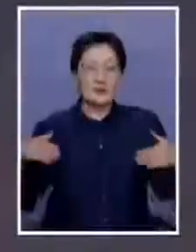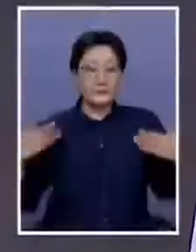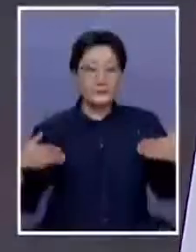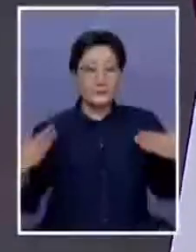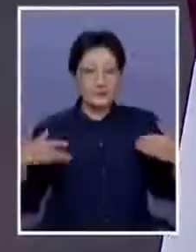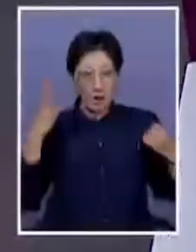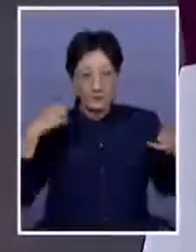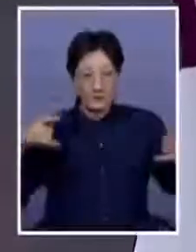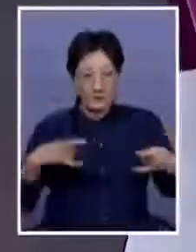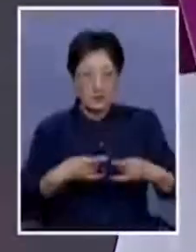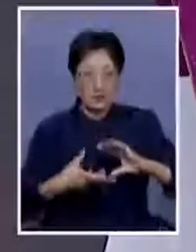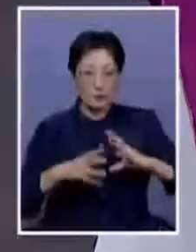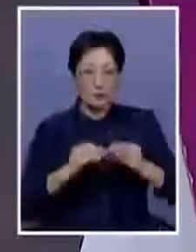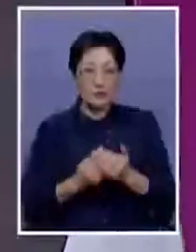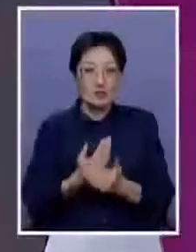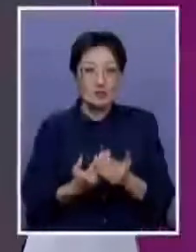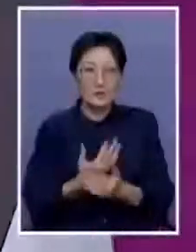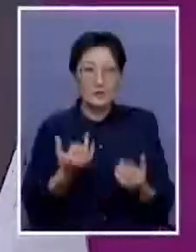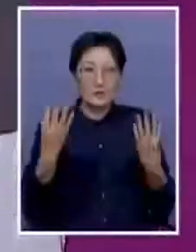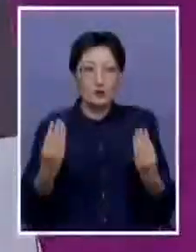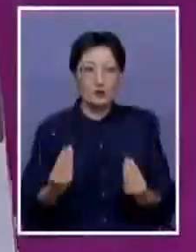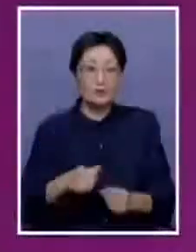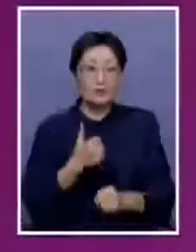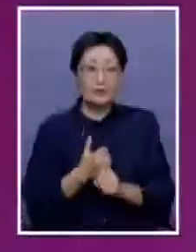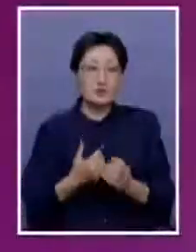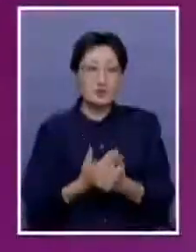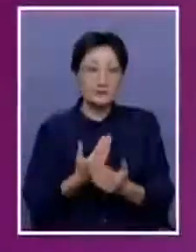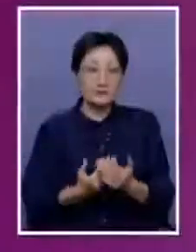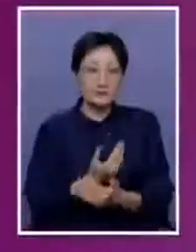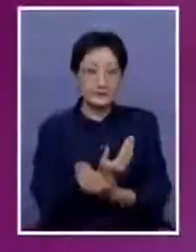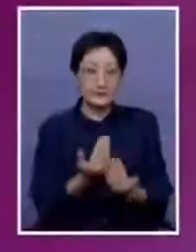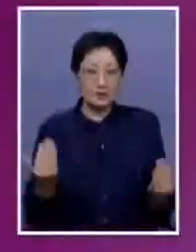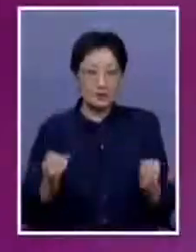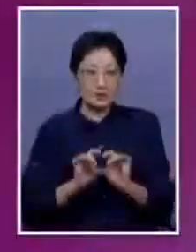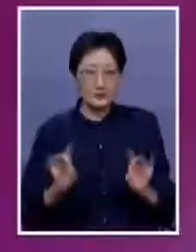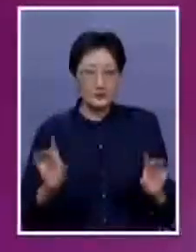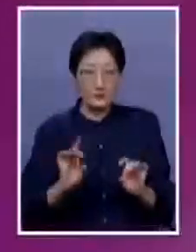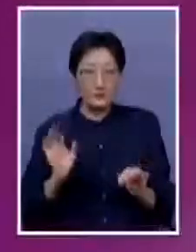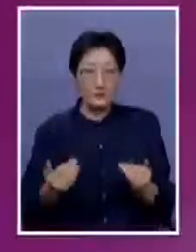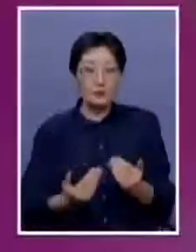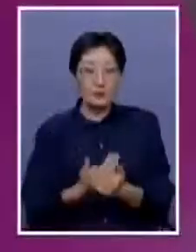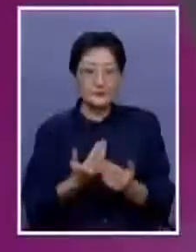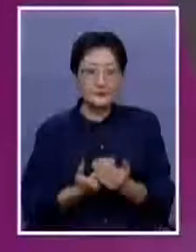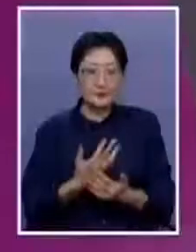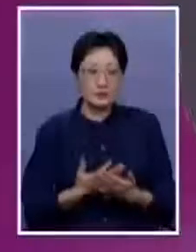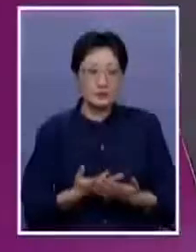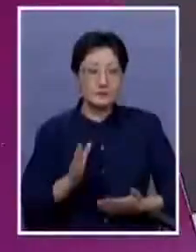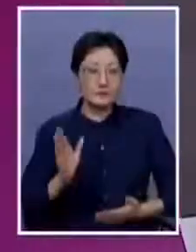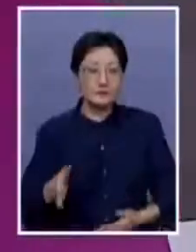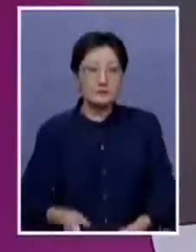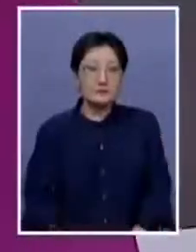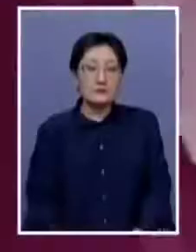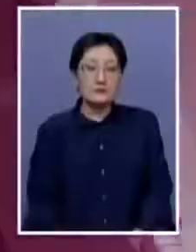Армысыздар, Алматы арнасының эфирінде кешкі жаңалықтар студияда Сая Меңдеке және әріптесім Бұлбұл Қалнұрғызы. Бүгін жаңалықтардан көретіндеріңіз.